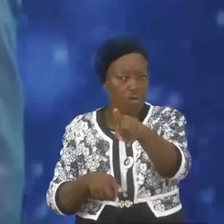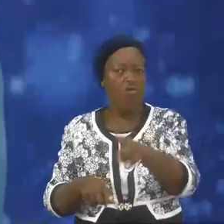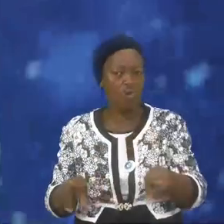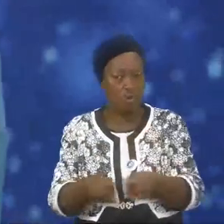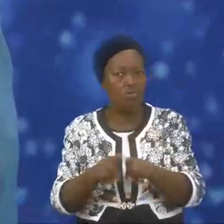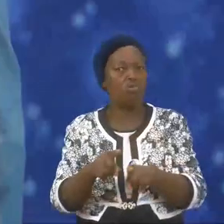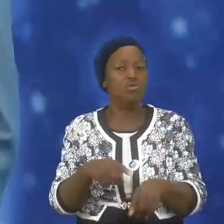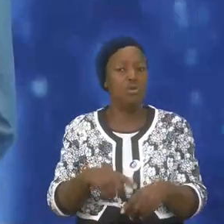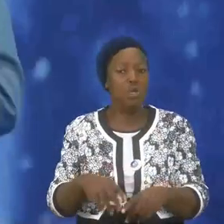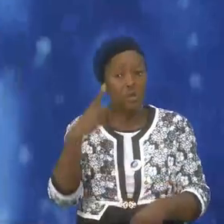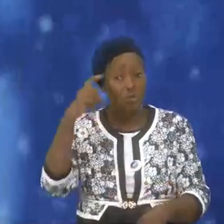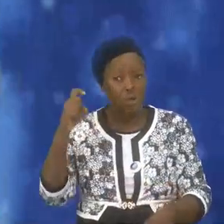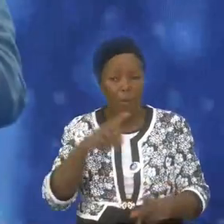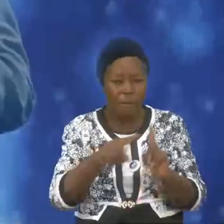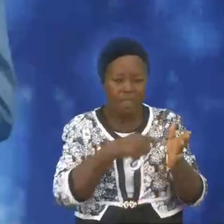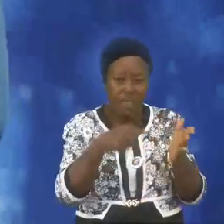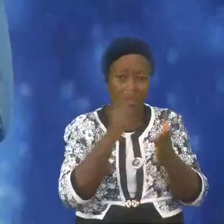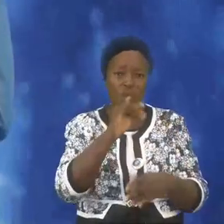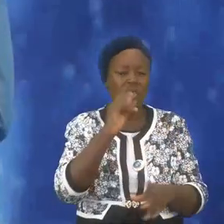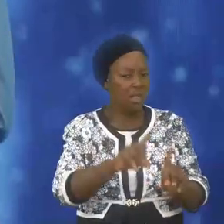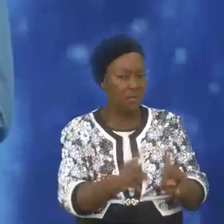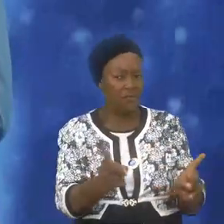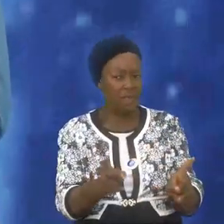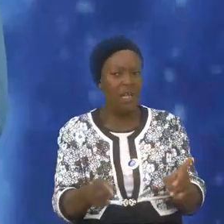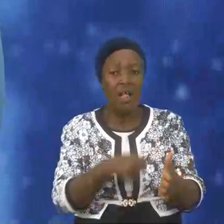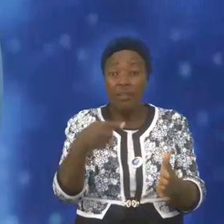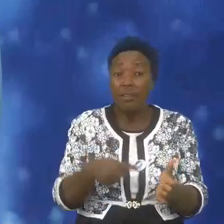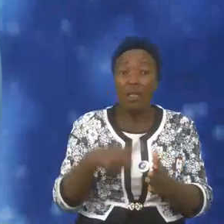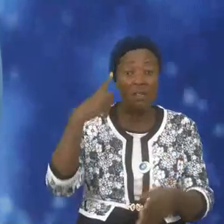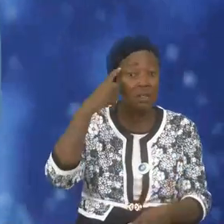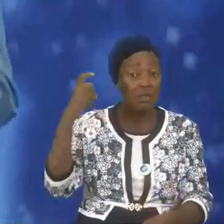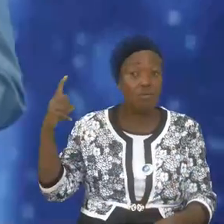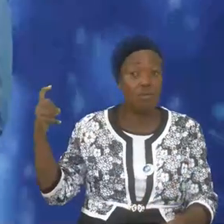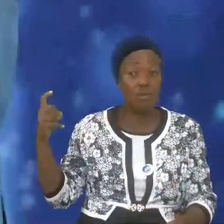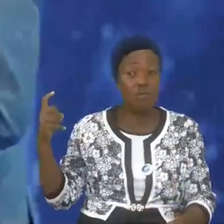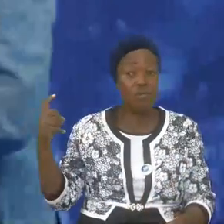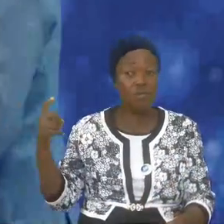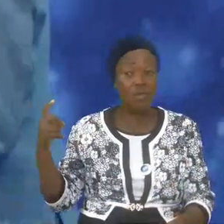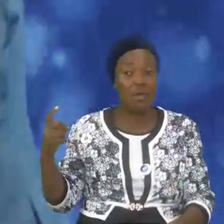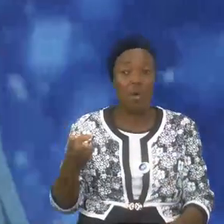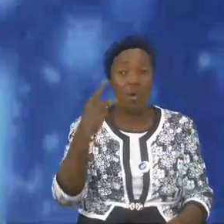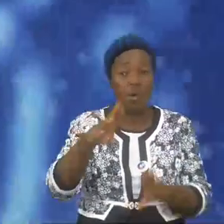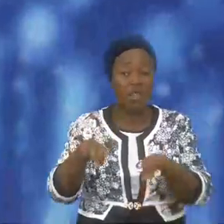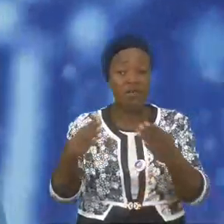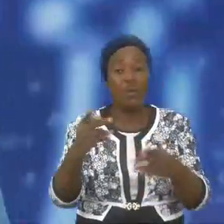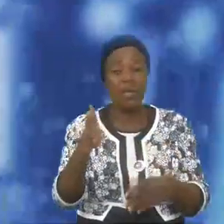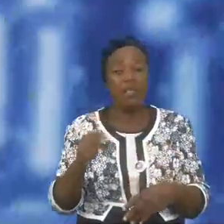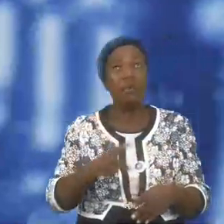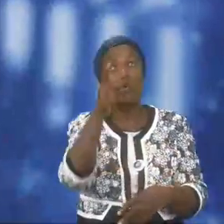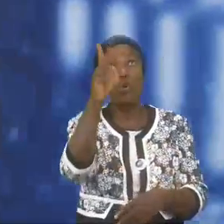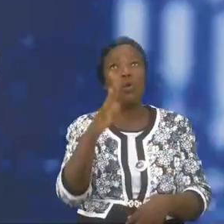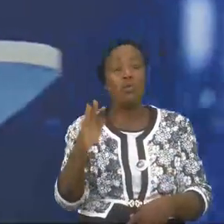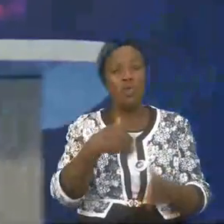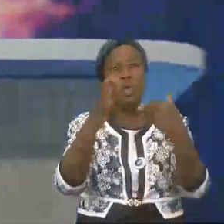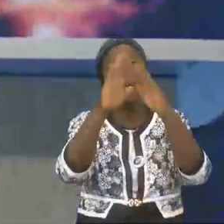rêve. Mais ceci est différent. Ce rêve était donné par le Dieu du